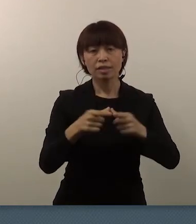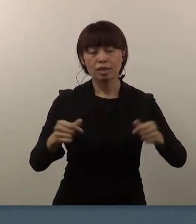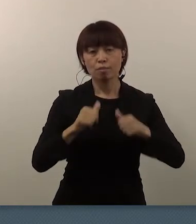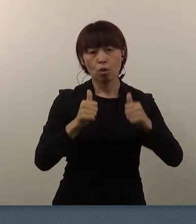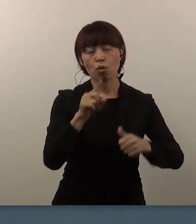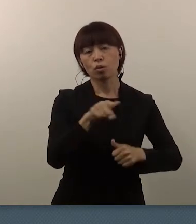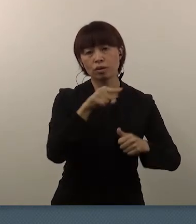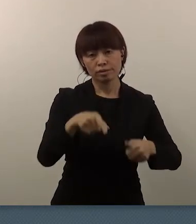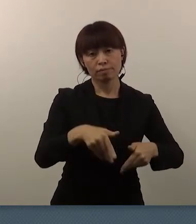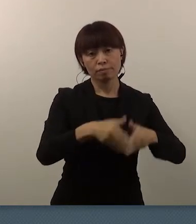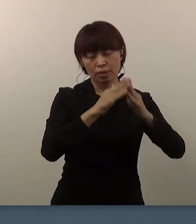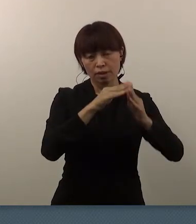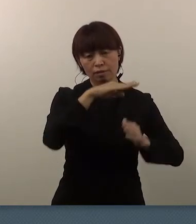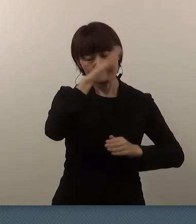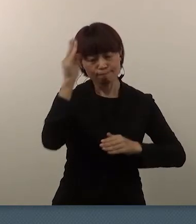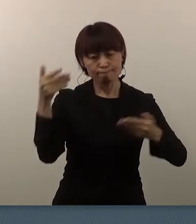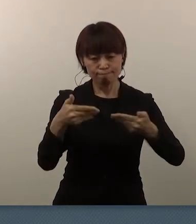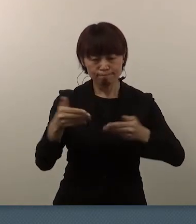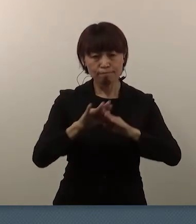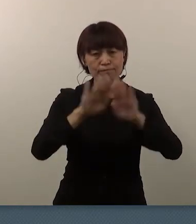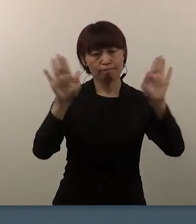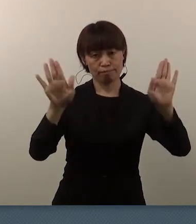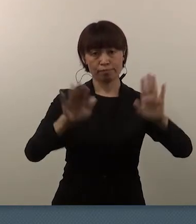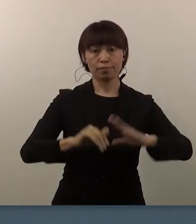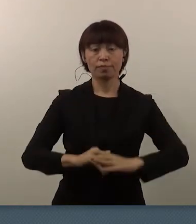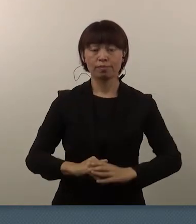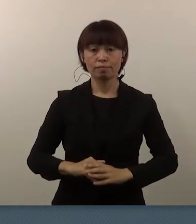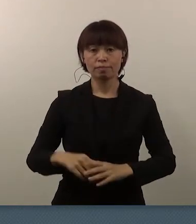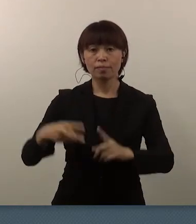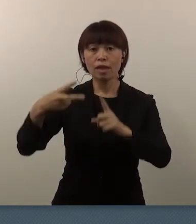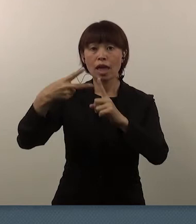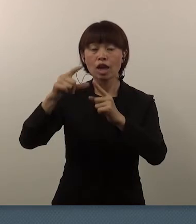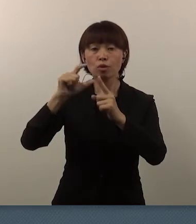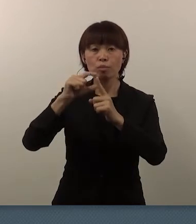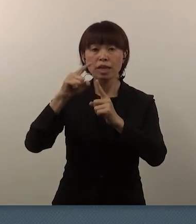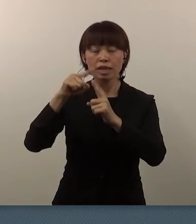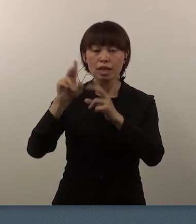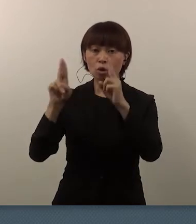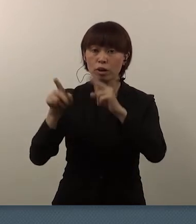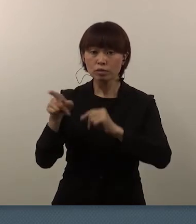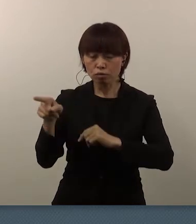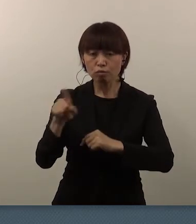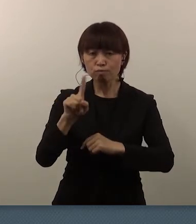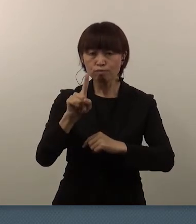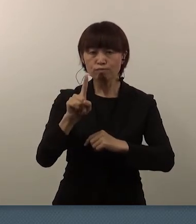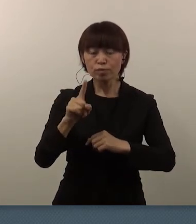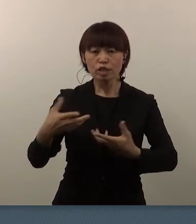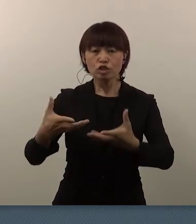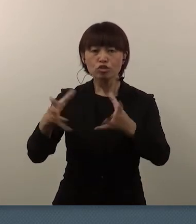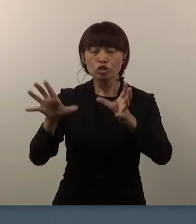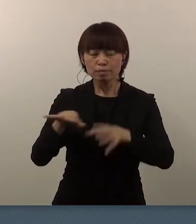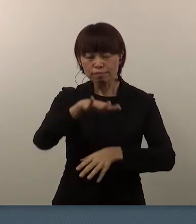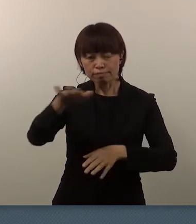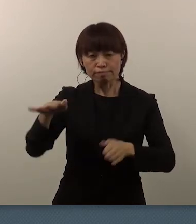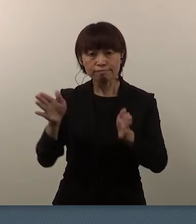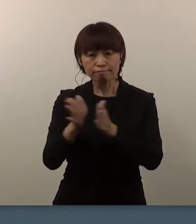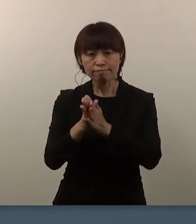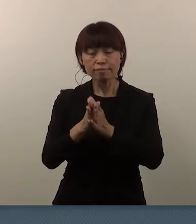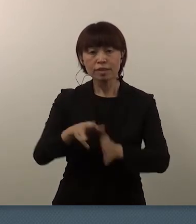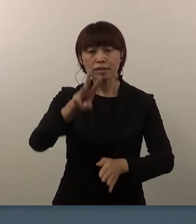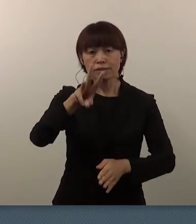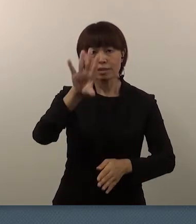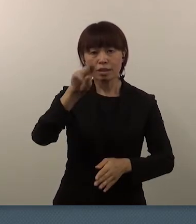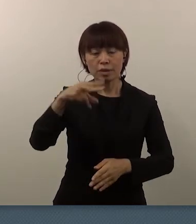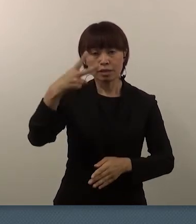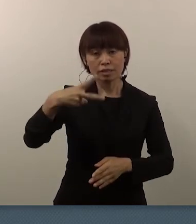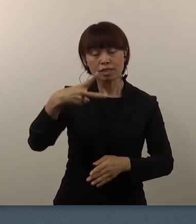。まず FPT コーポレーションですが、グループ全体で3万2000人と